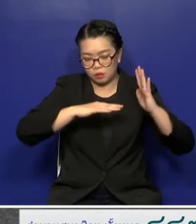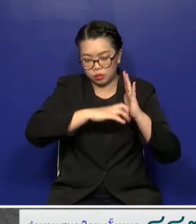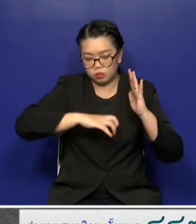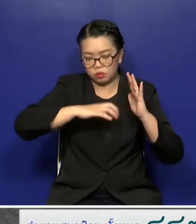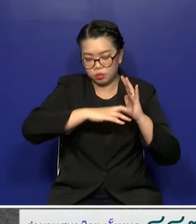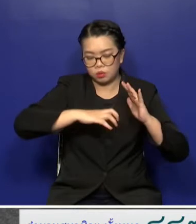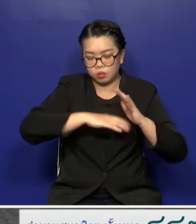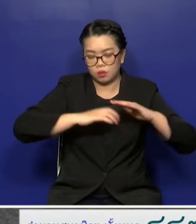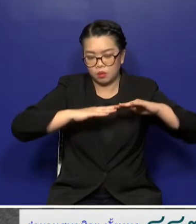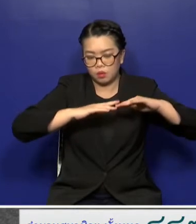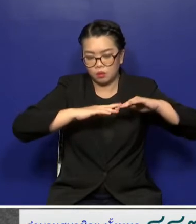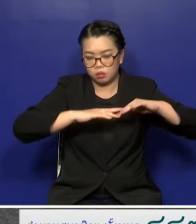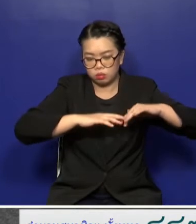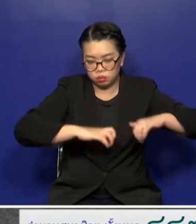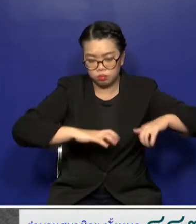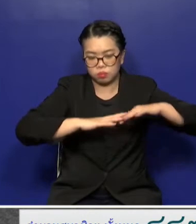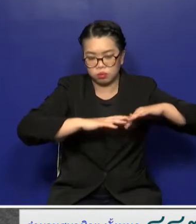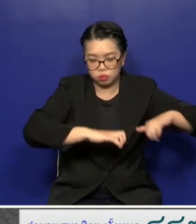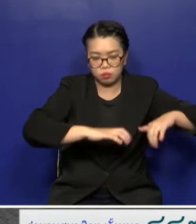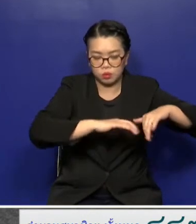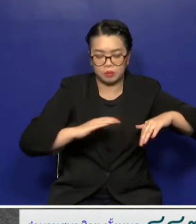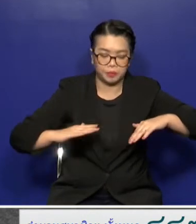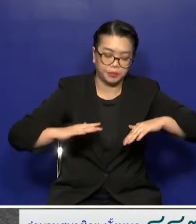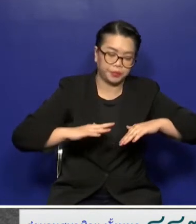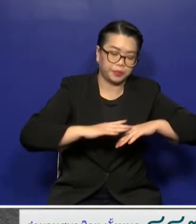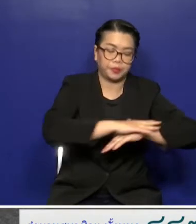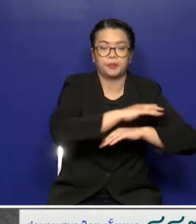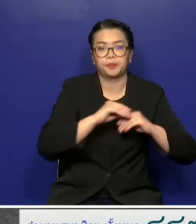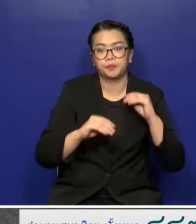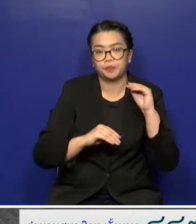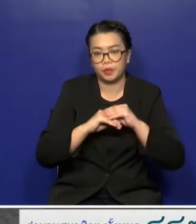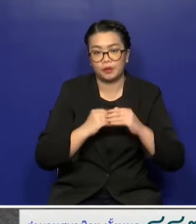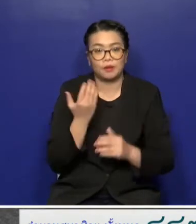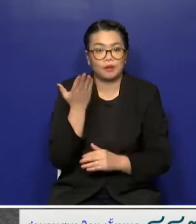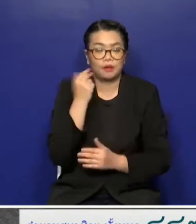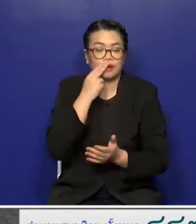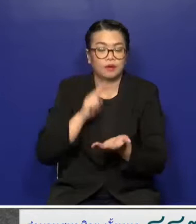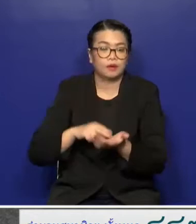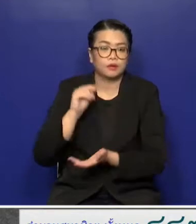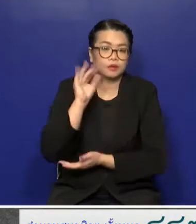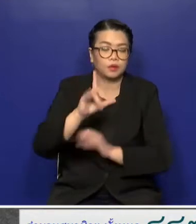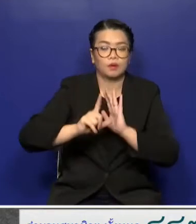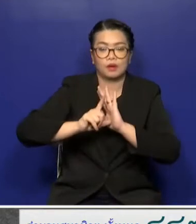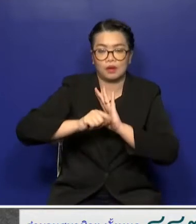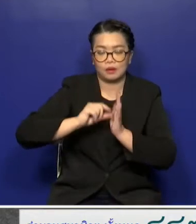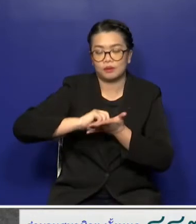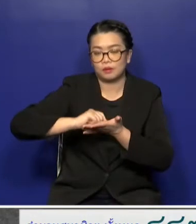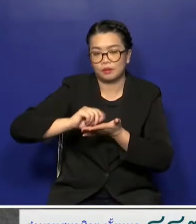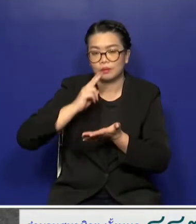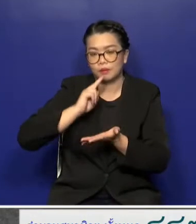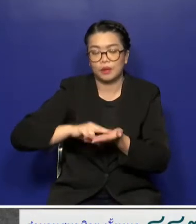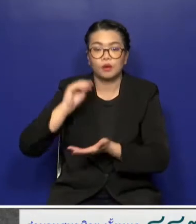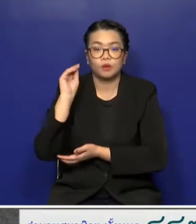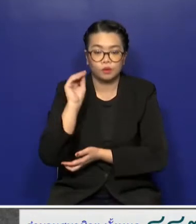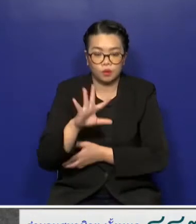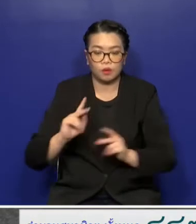บเรื่ดงกลาว